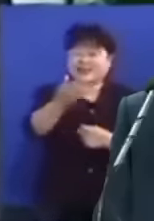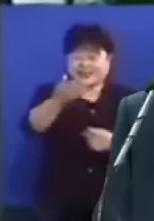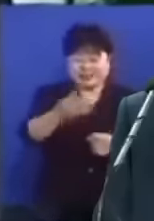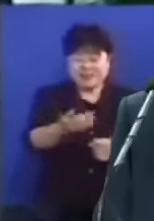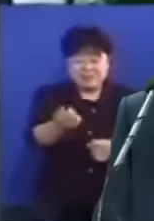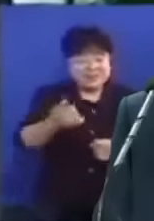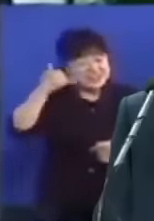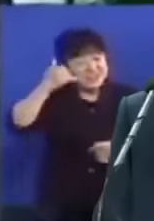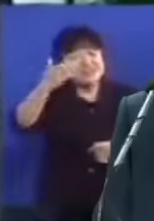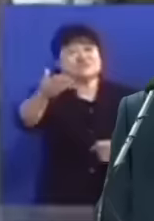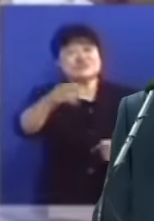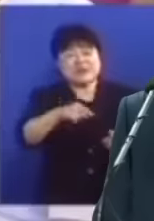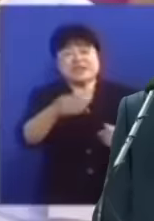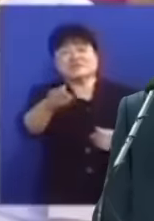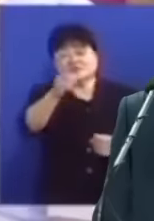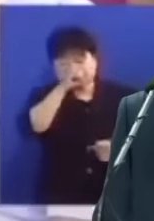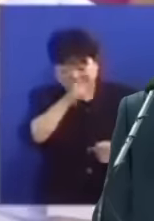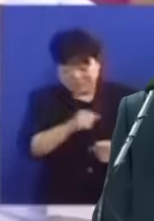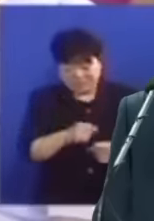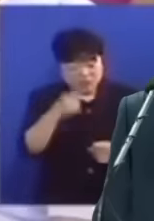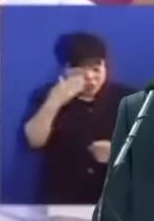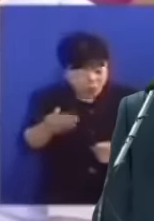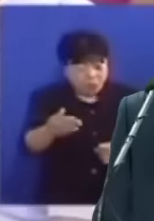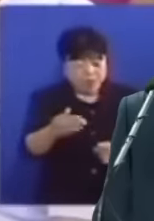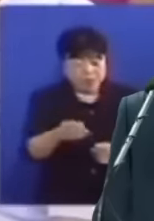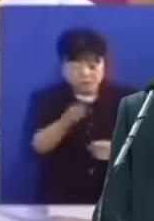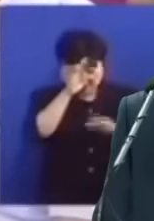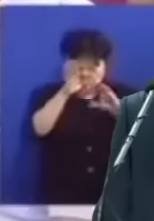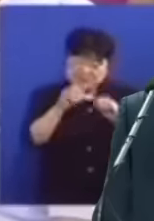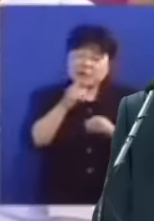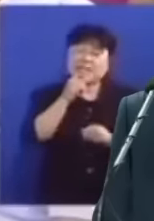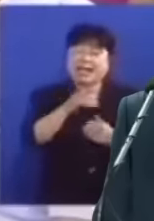말을 해주지 이제야 그 물어서 말을 해주죠.